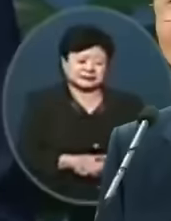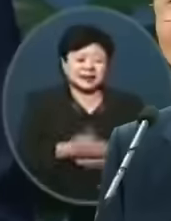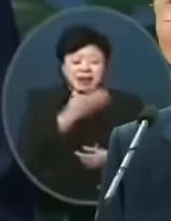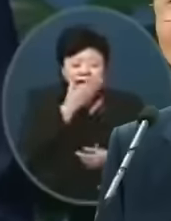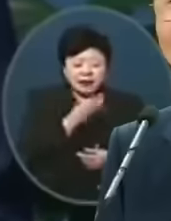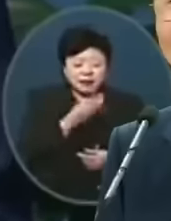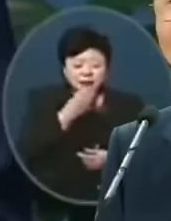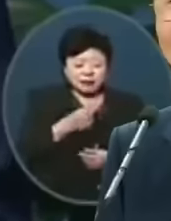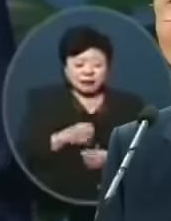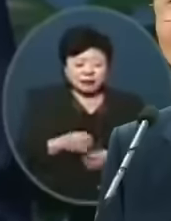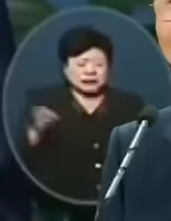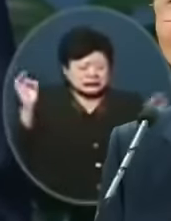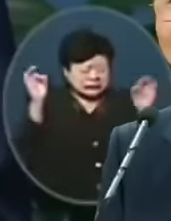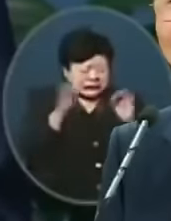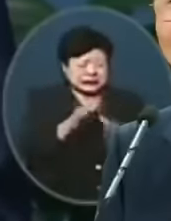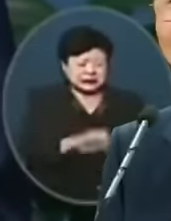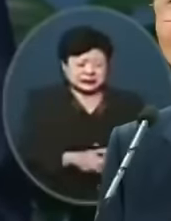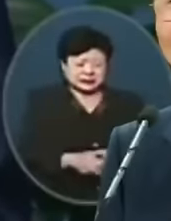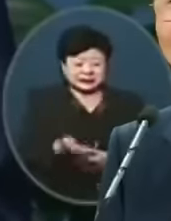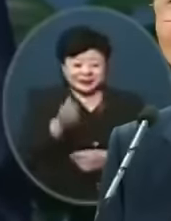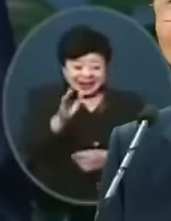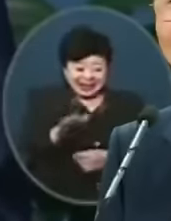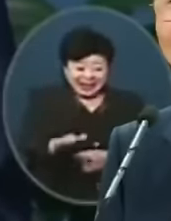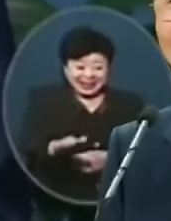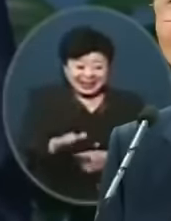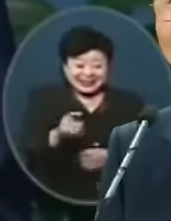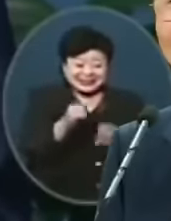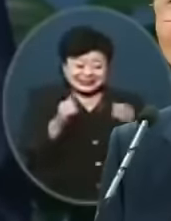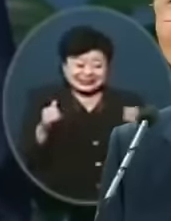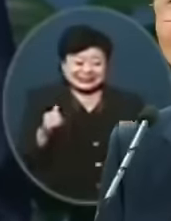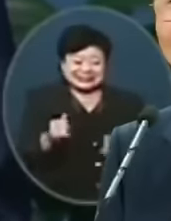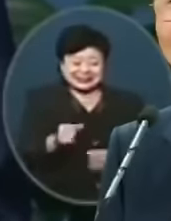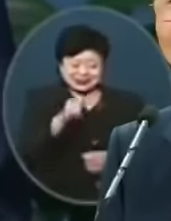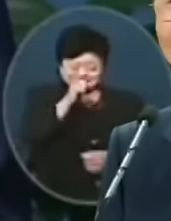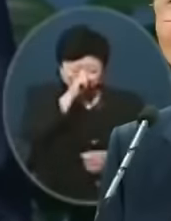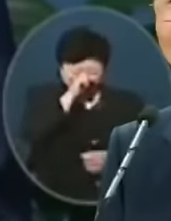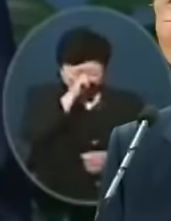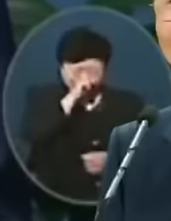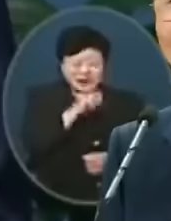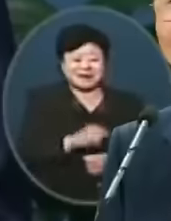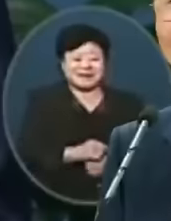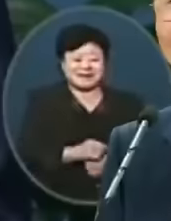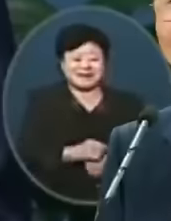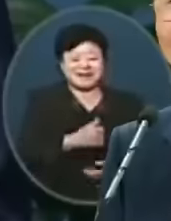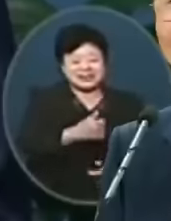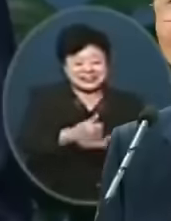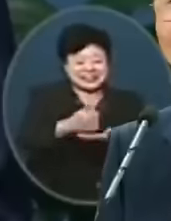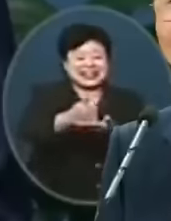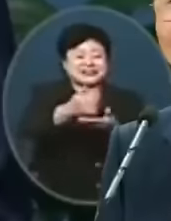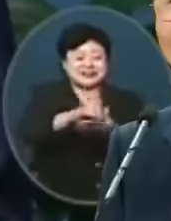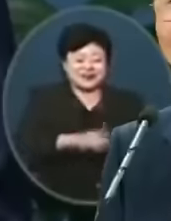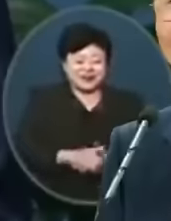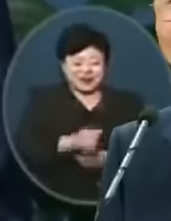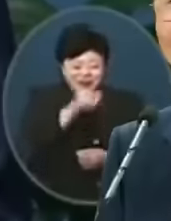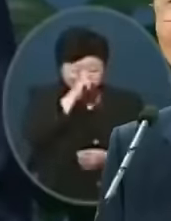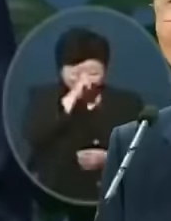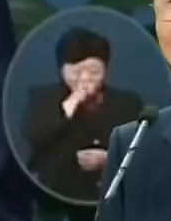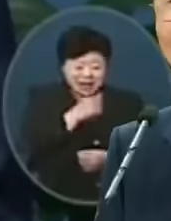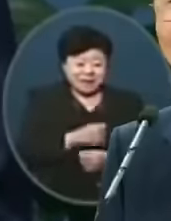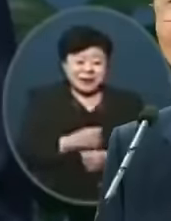행복이 사라집니다. 그러나 그 사람을 두고 좋은 면을 들어 칭찬하고